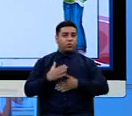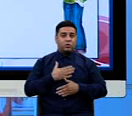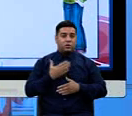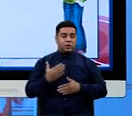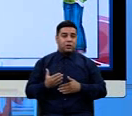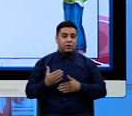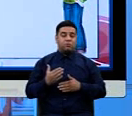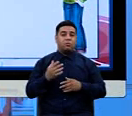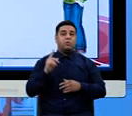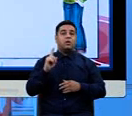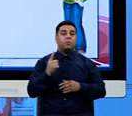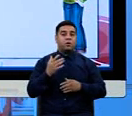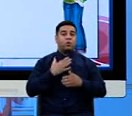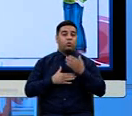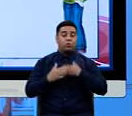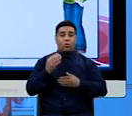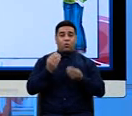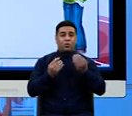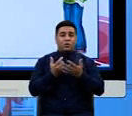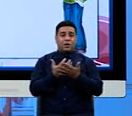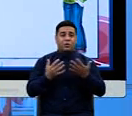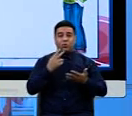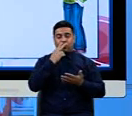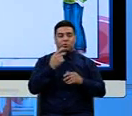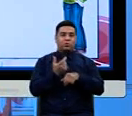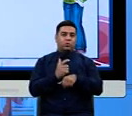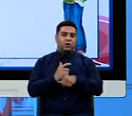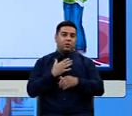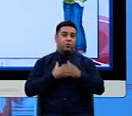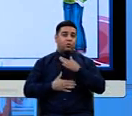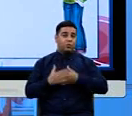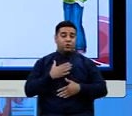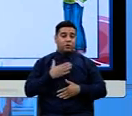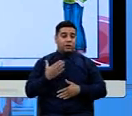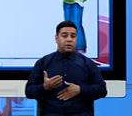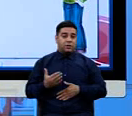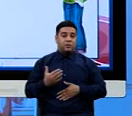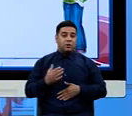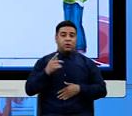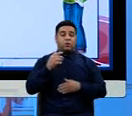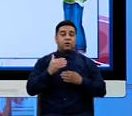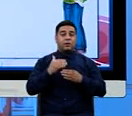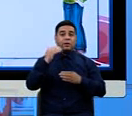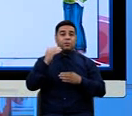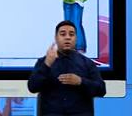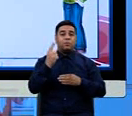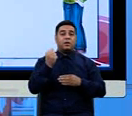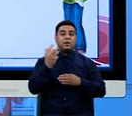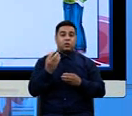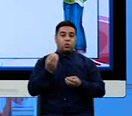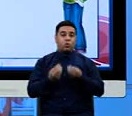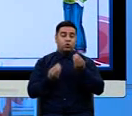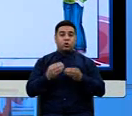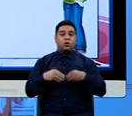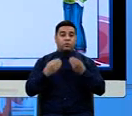Nimadan xursand? O'yinchoqlarni ko'rib juda ham xursand bo'lishyapti. Yuqorida bir nechta o'yinchoqlar